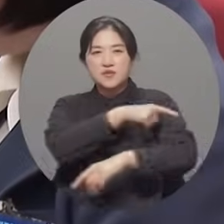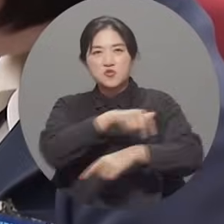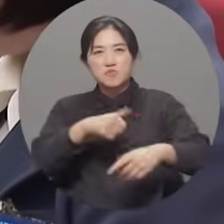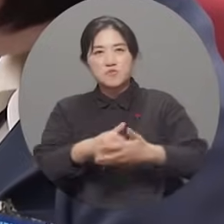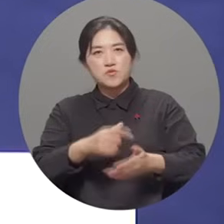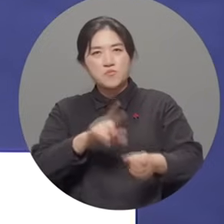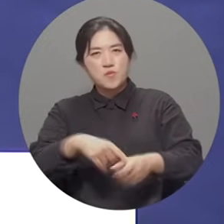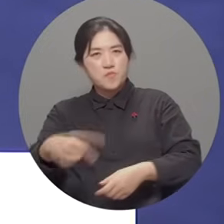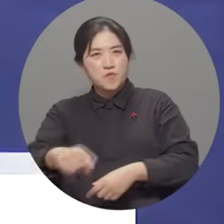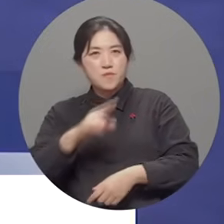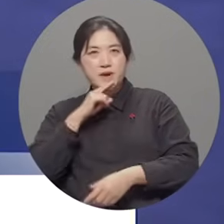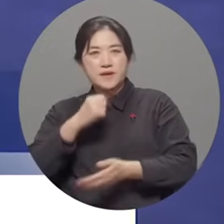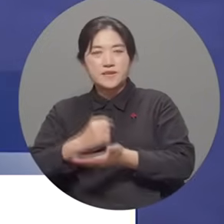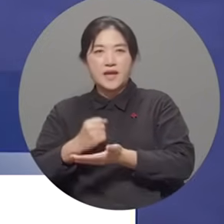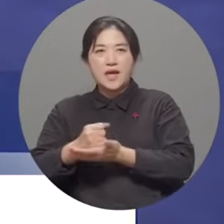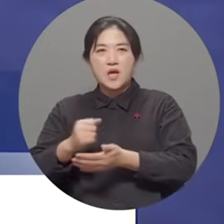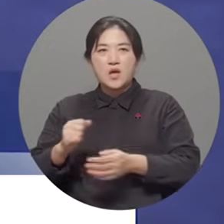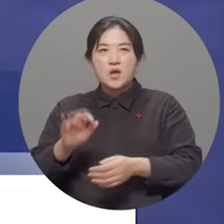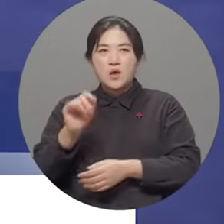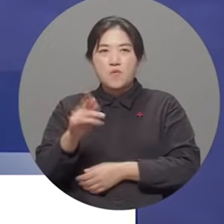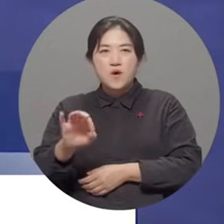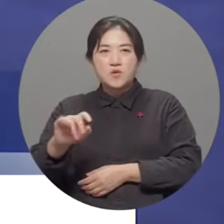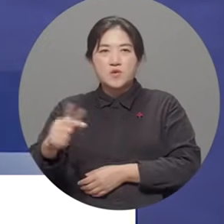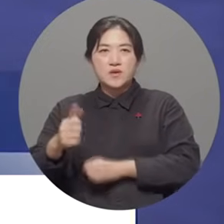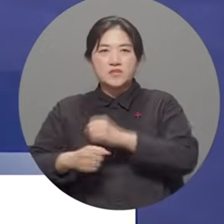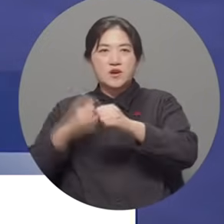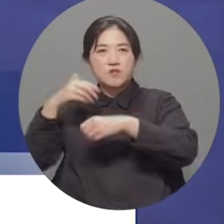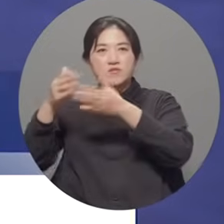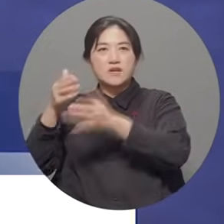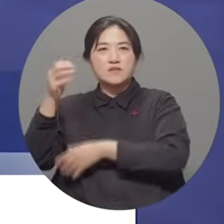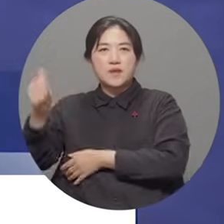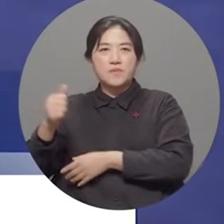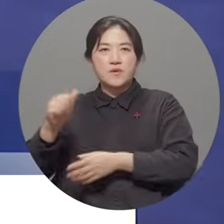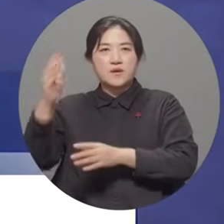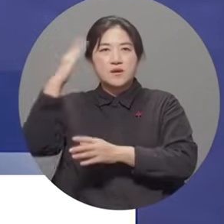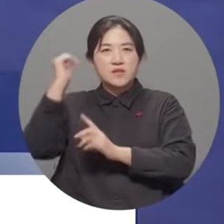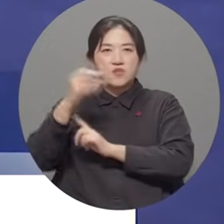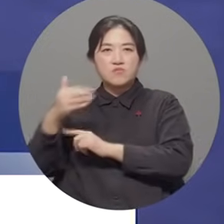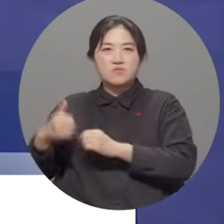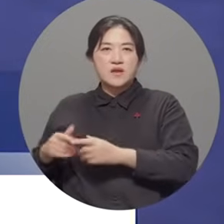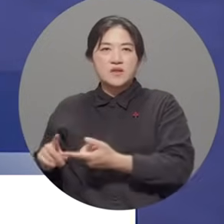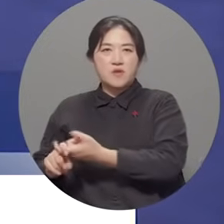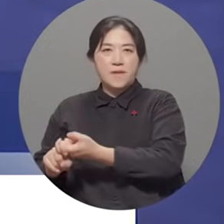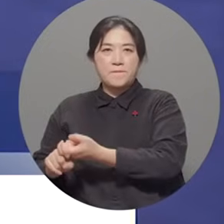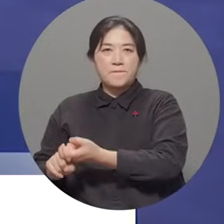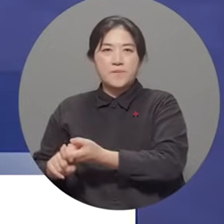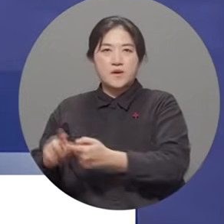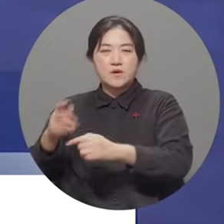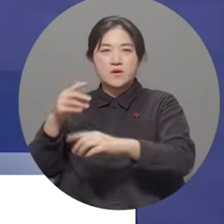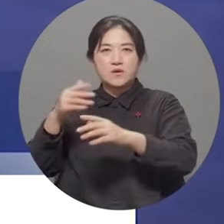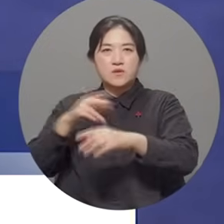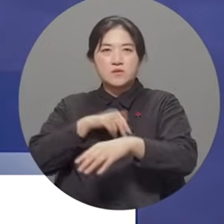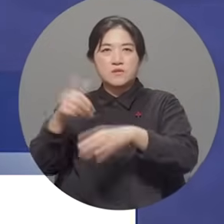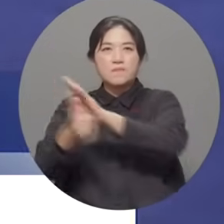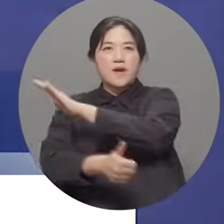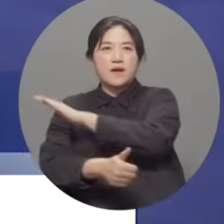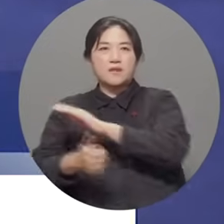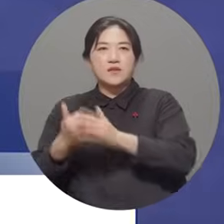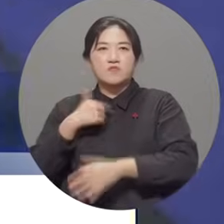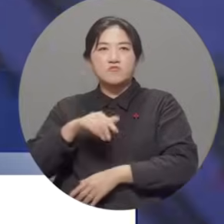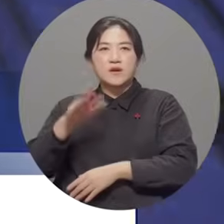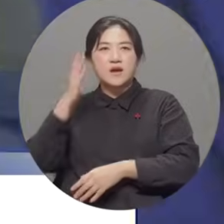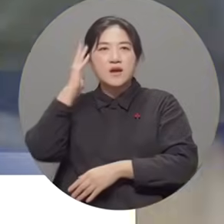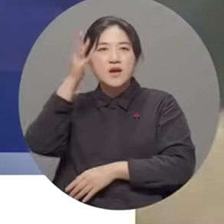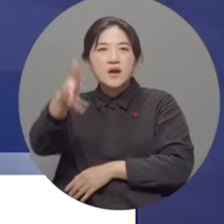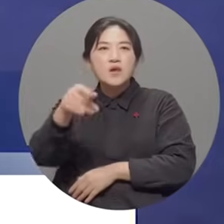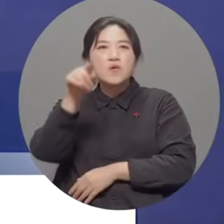겁니다. 황교안 자유한국당 대표와 태극기 부대와의 결합. 총선에 패배했습니다. 우리가 지금 가려고